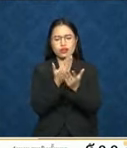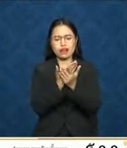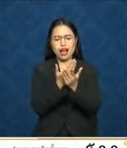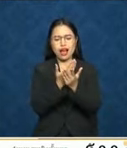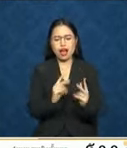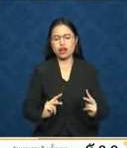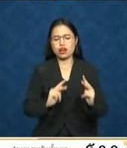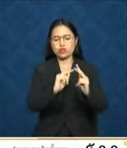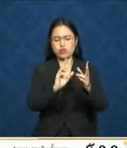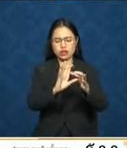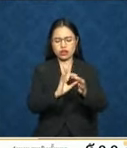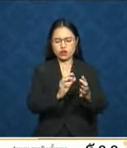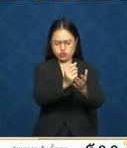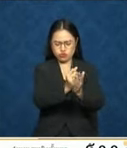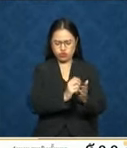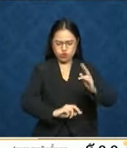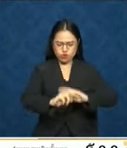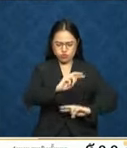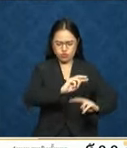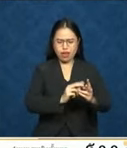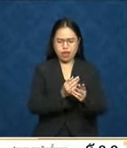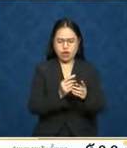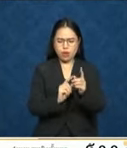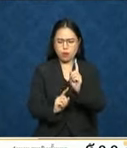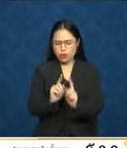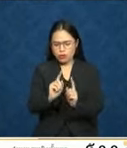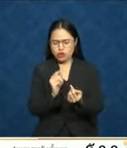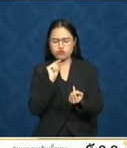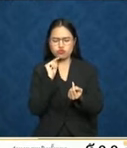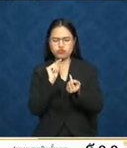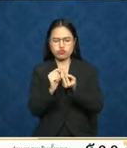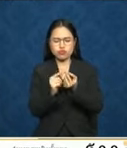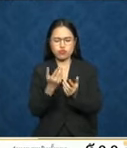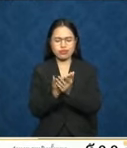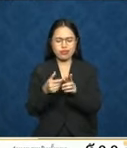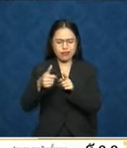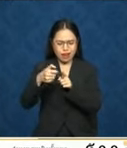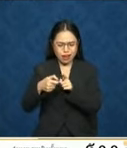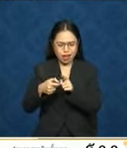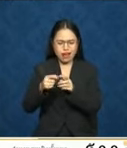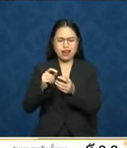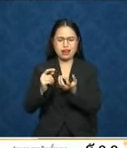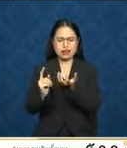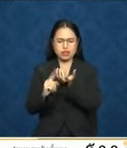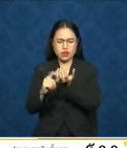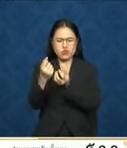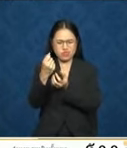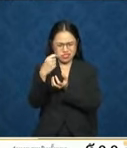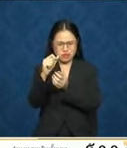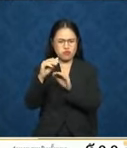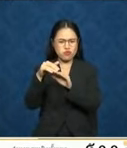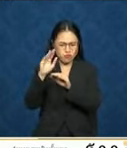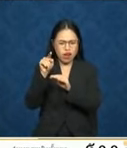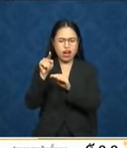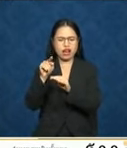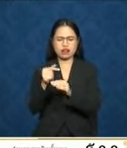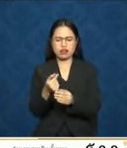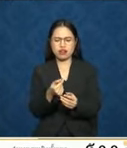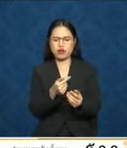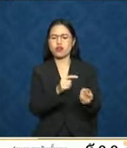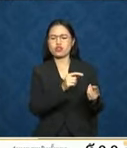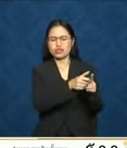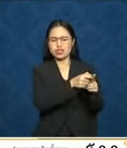ที่เกี่ยวข้องให้ช่วยดูแลและผลักดันราคาข้าวโพดไม่ให้ต่ำกว่าราคา10บาทและจะช่วยชะลอการนำเข้าข้าวโพ